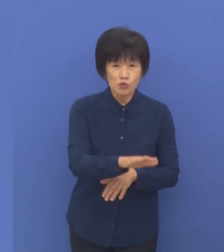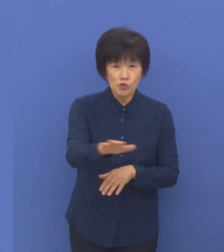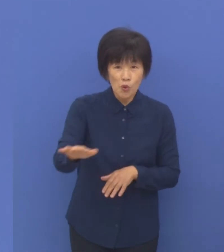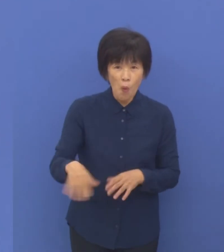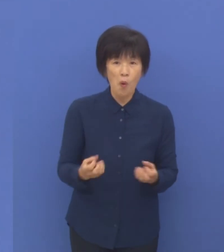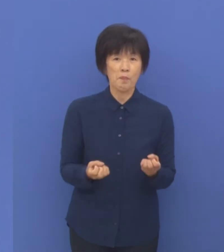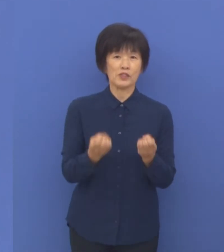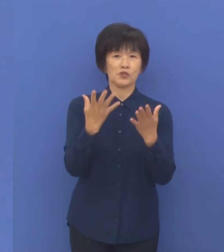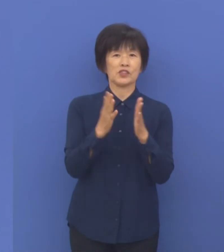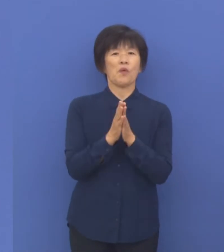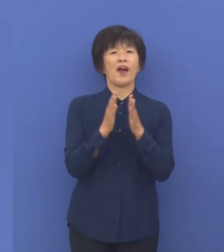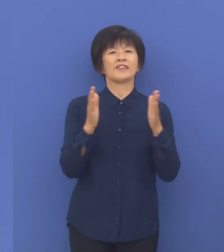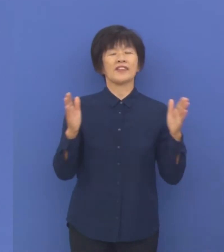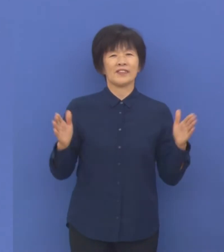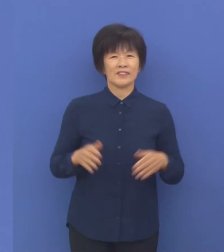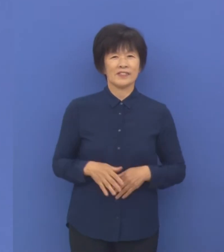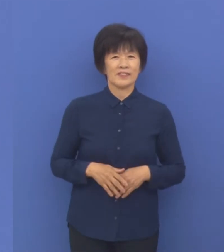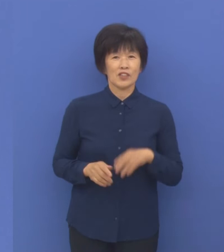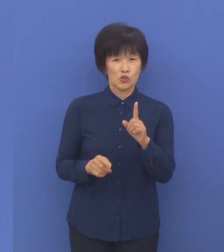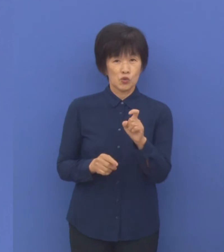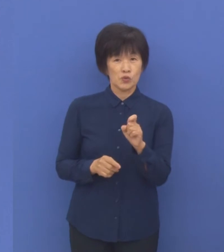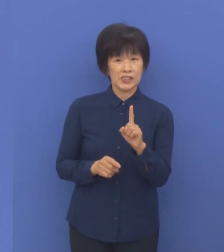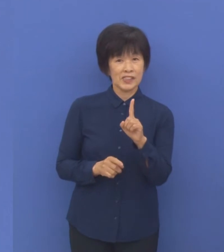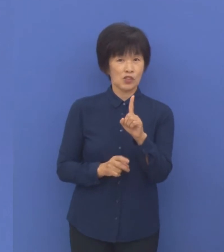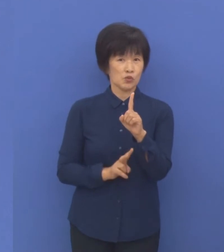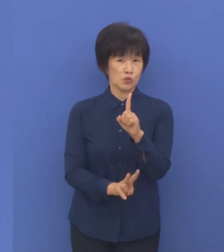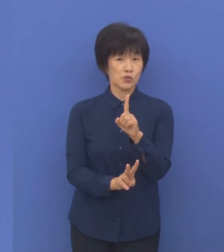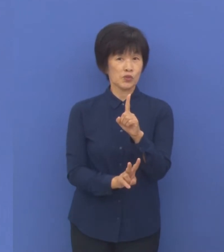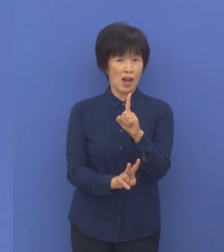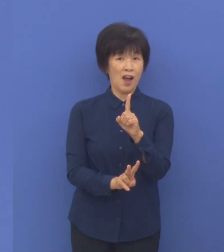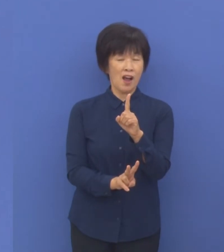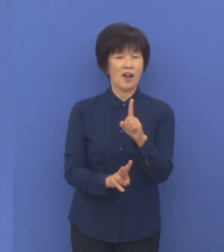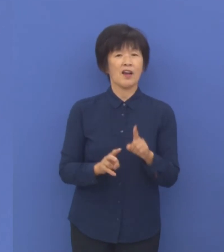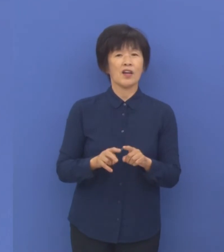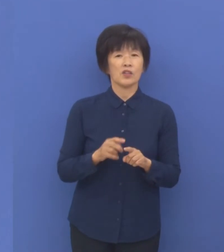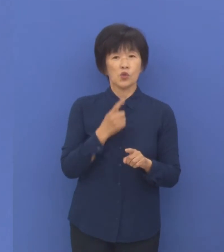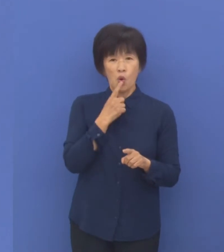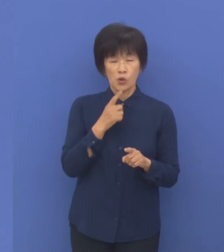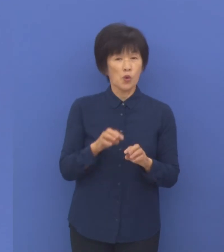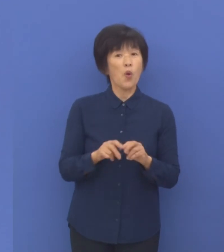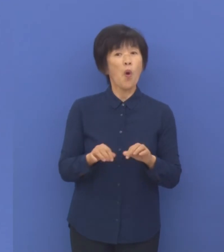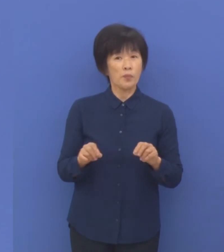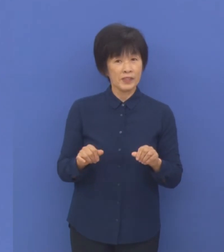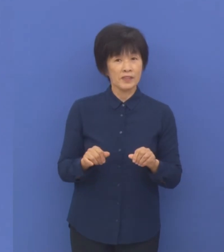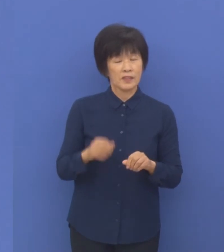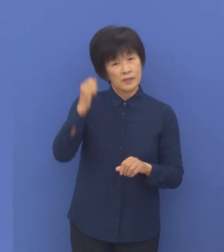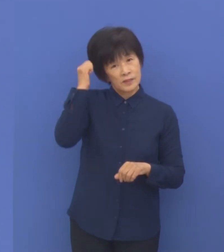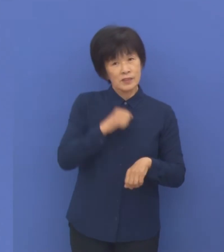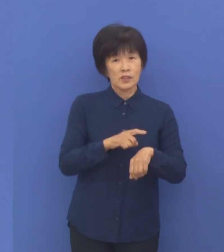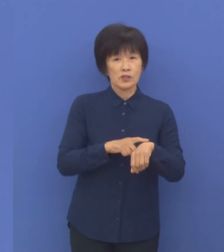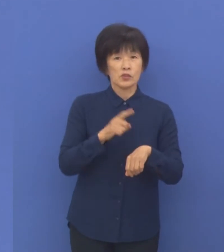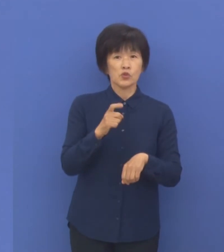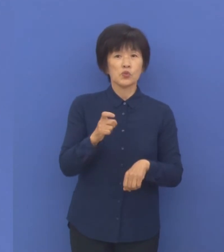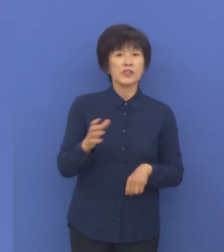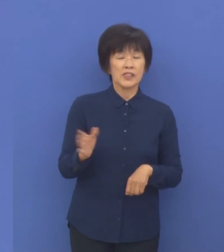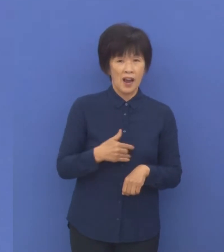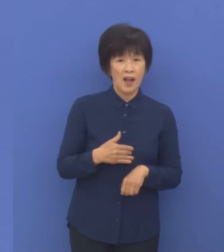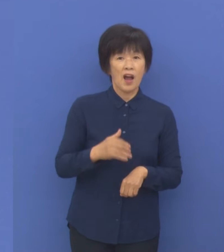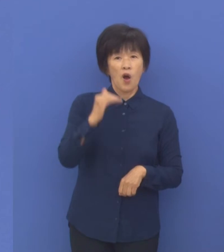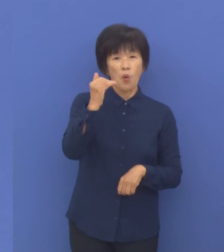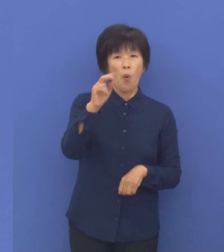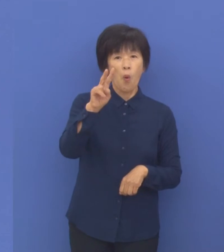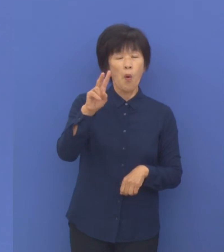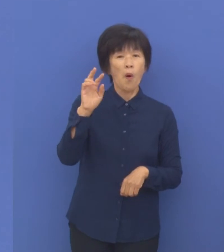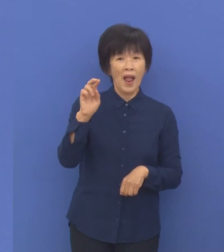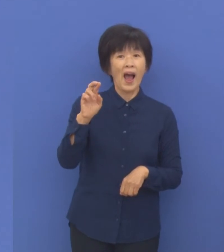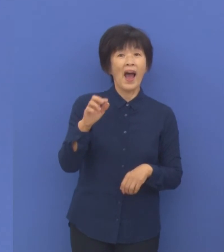まつりの開催についてです11月2日土曜日午前10時からコーラだり牧場で